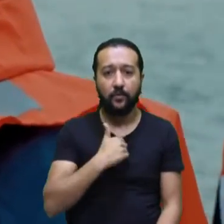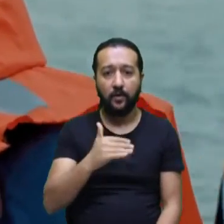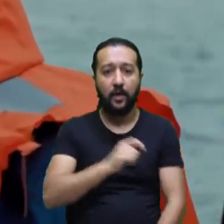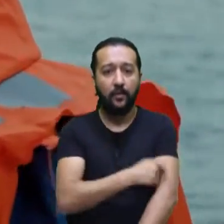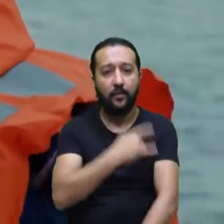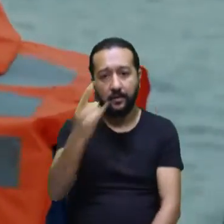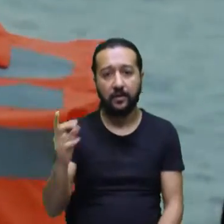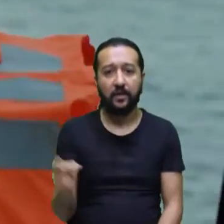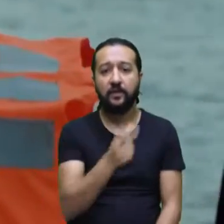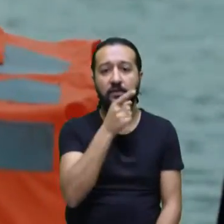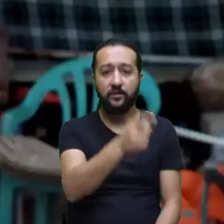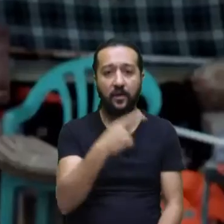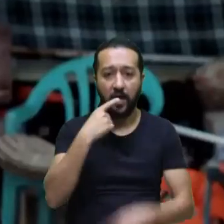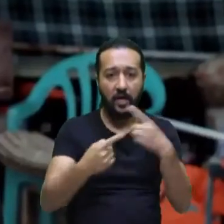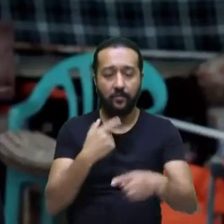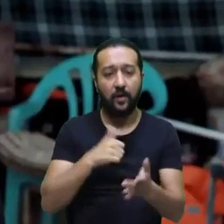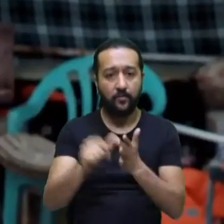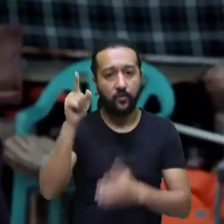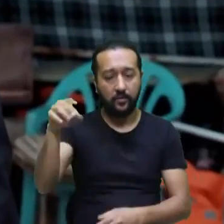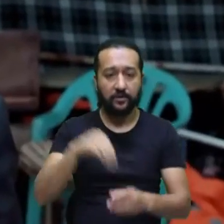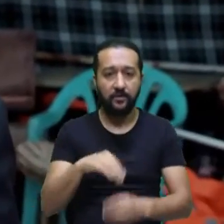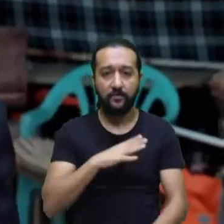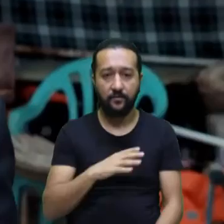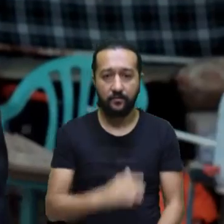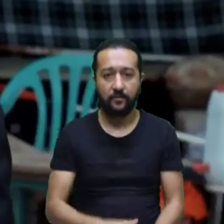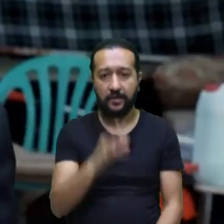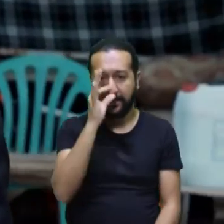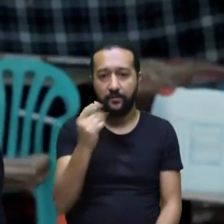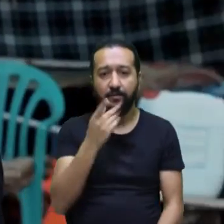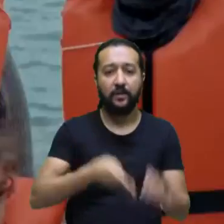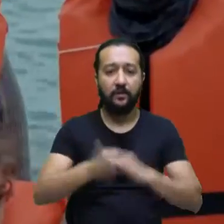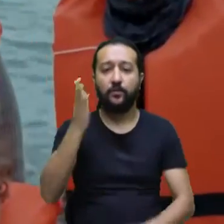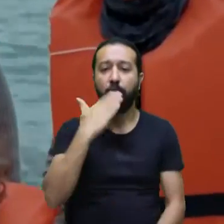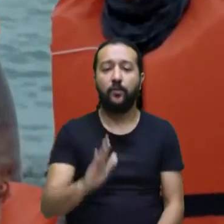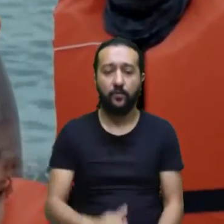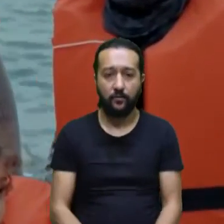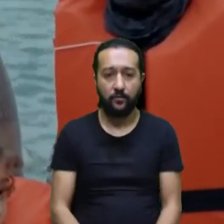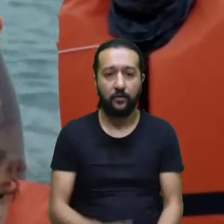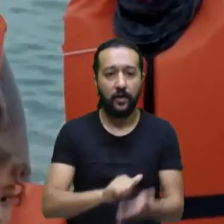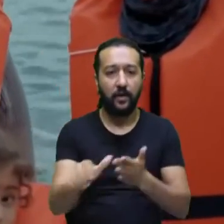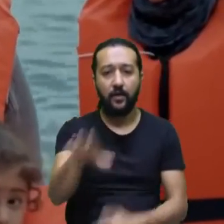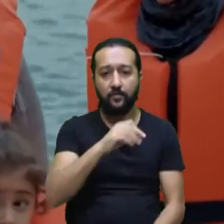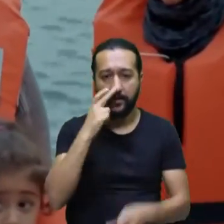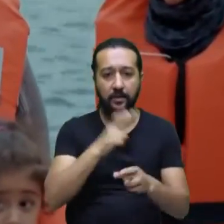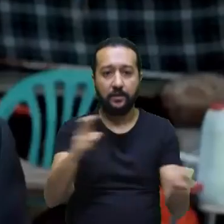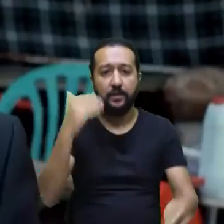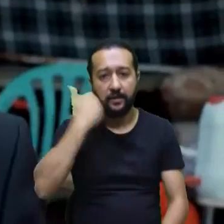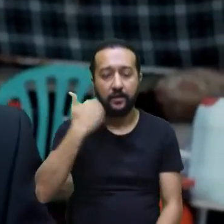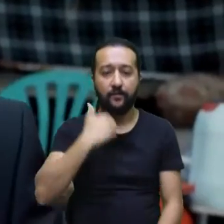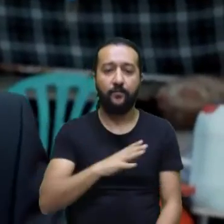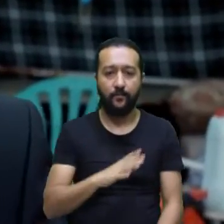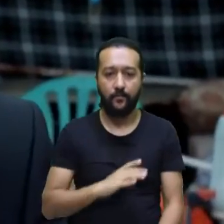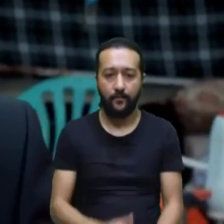bizi Almanya'ya kaçıracaktı. Akrabalarımızın hepsi orada. Kimsenin bir yere gittiği yok. Hepinizi kandırdılar.